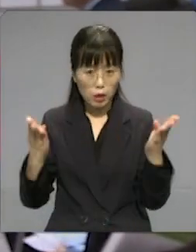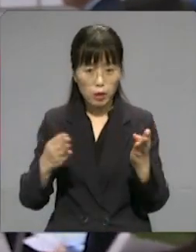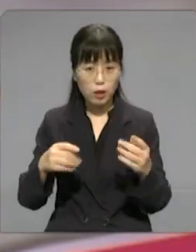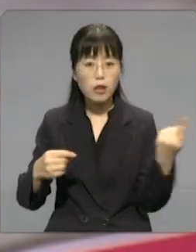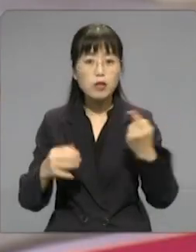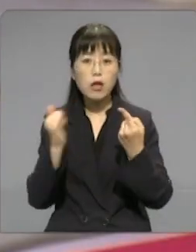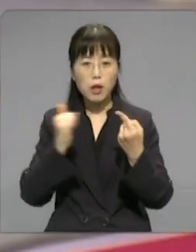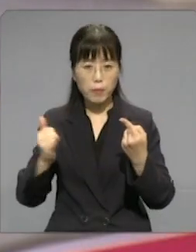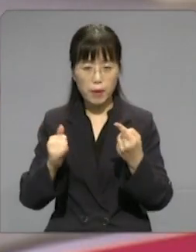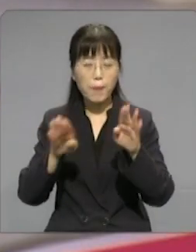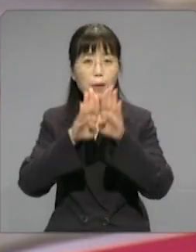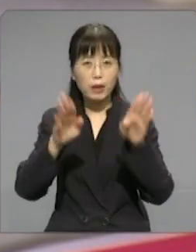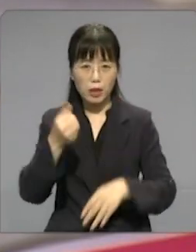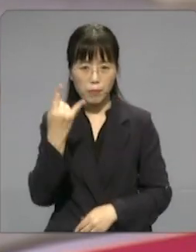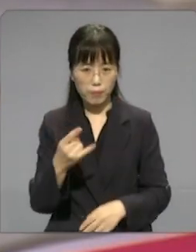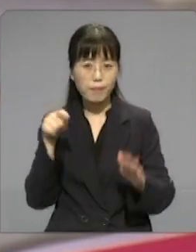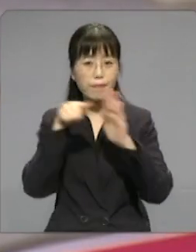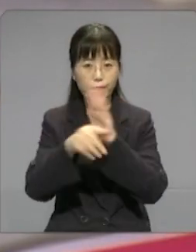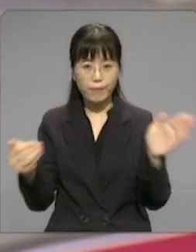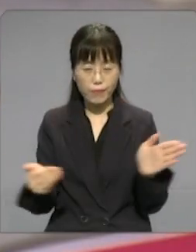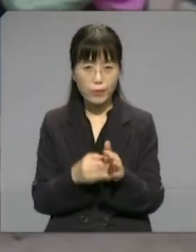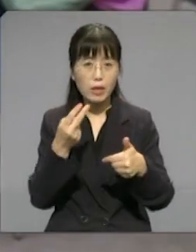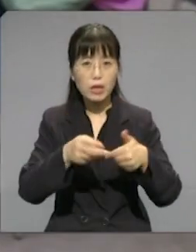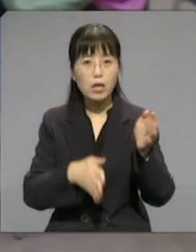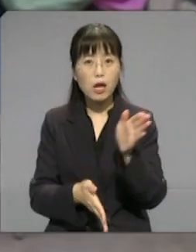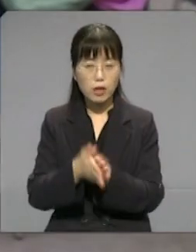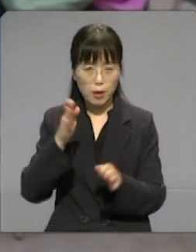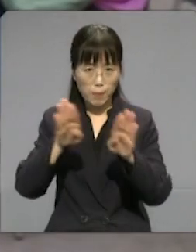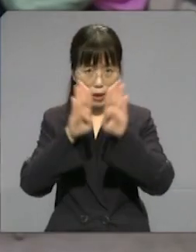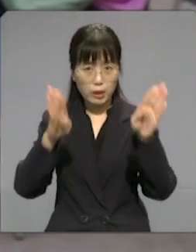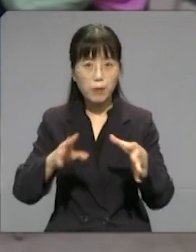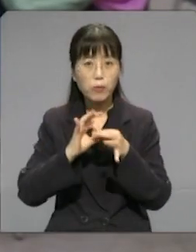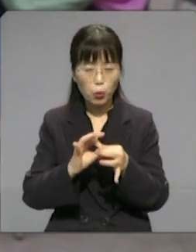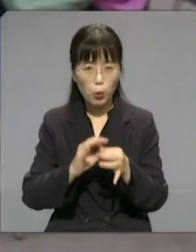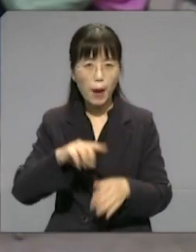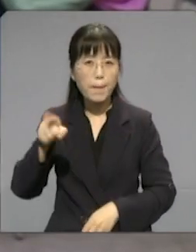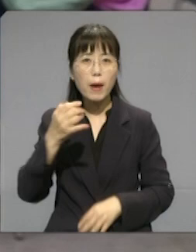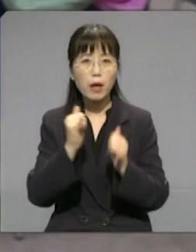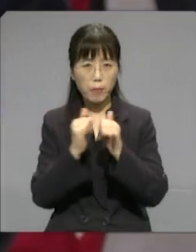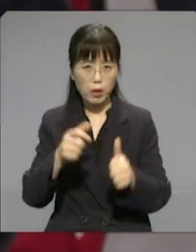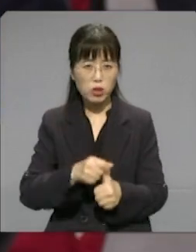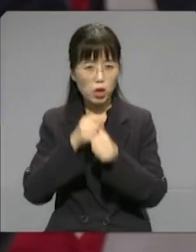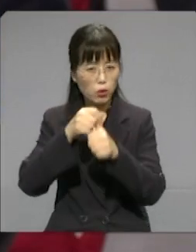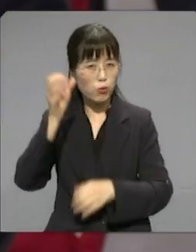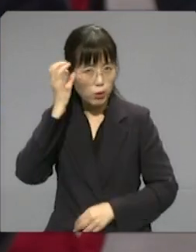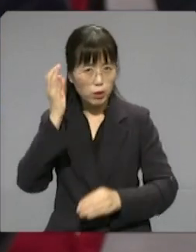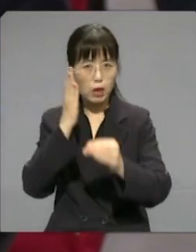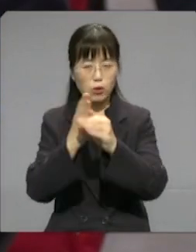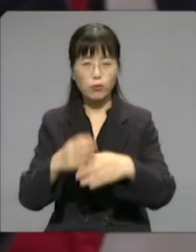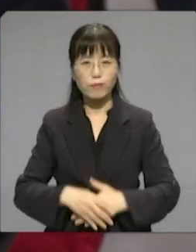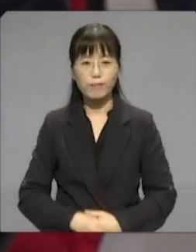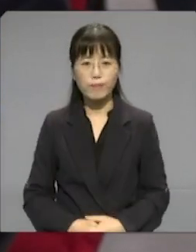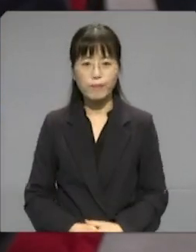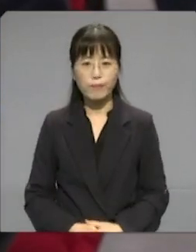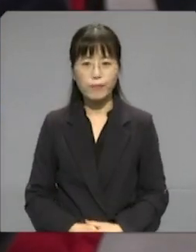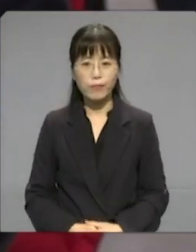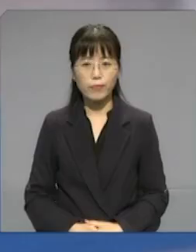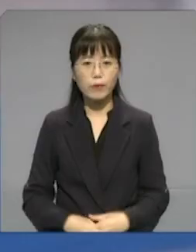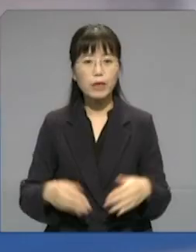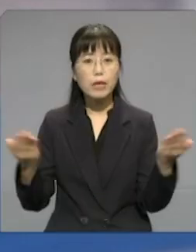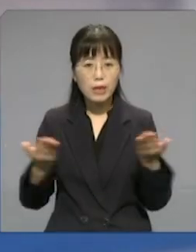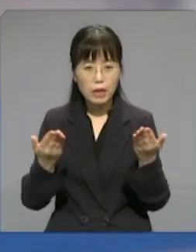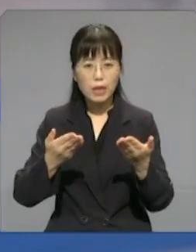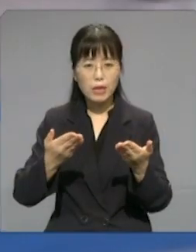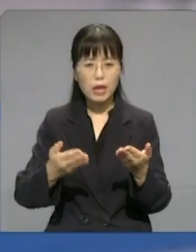천여 명이 박람회장을 찾았습니다. 인천시는 박람회를 통해 100여 명이 채용될 것으로 기대했습니다.